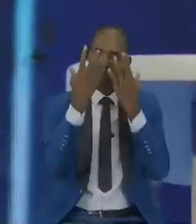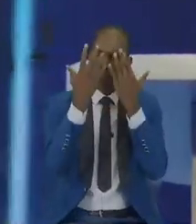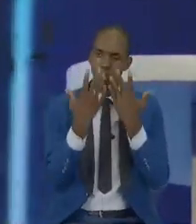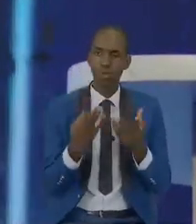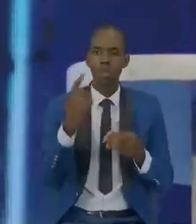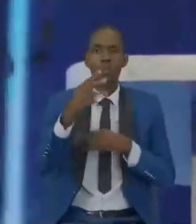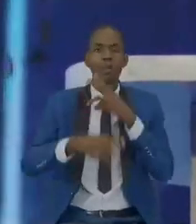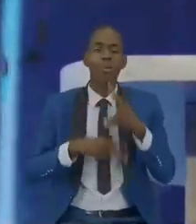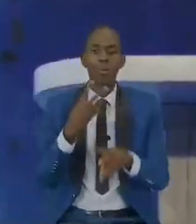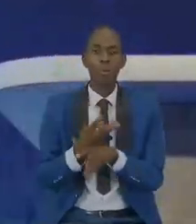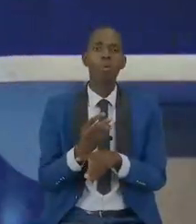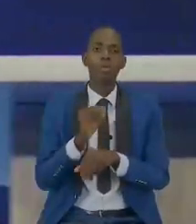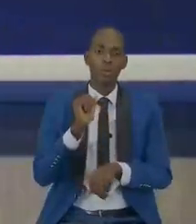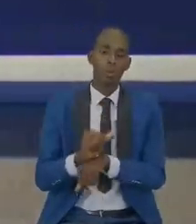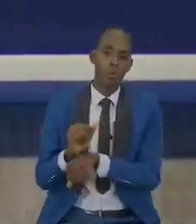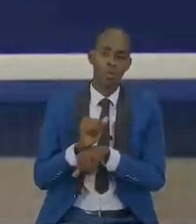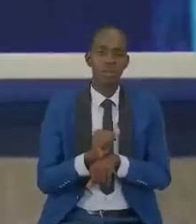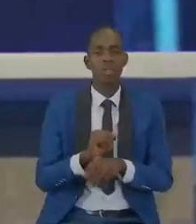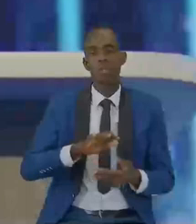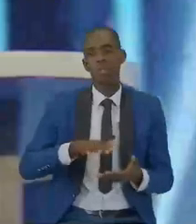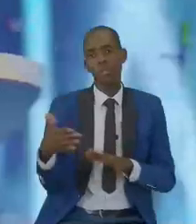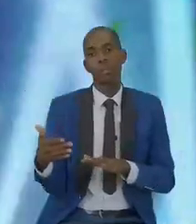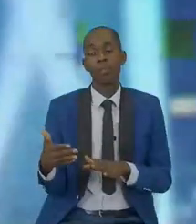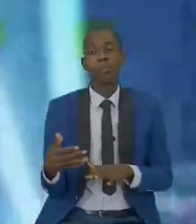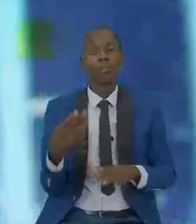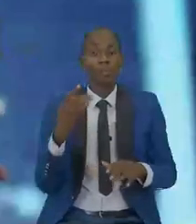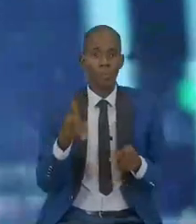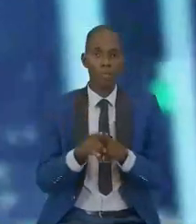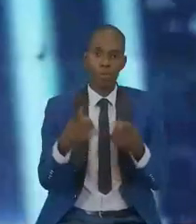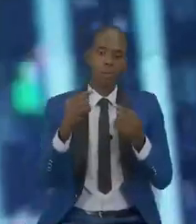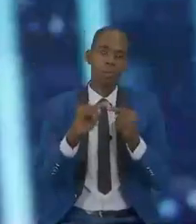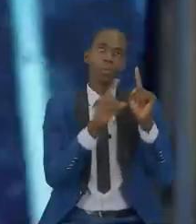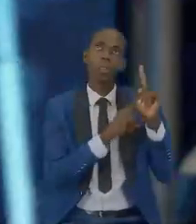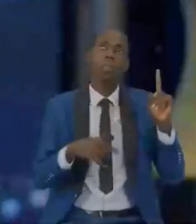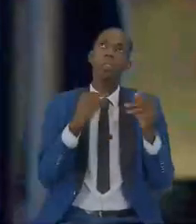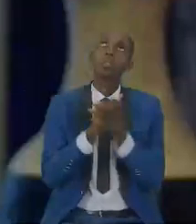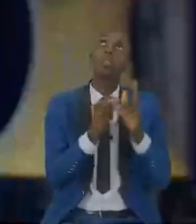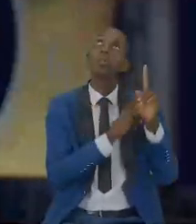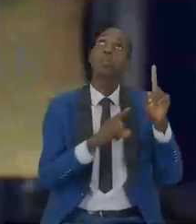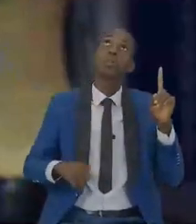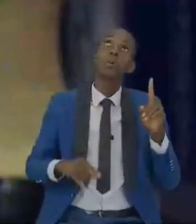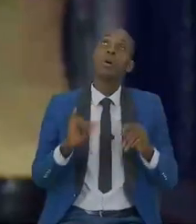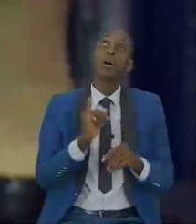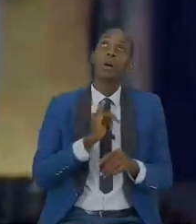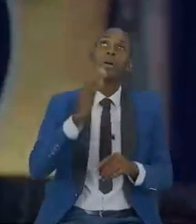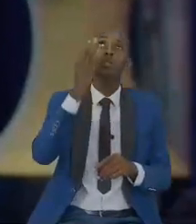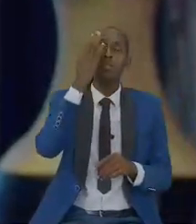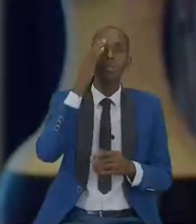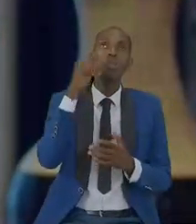Tandis que la tristesse du monde produit la mort. Et comme vous venez au Seigneur disant,